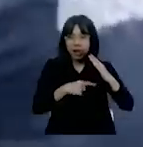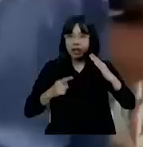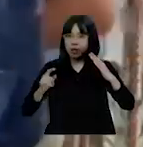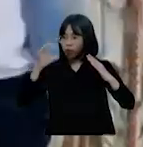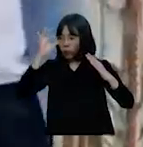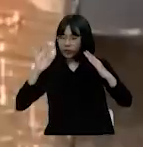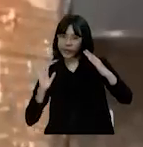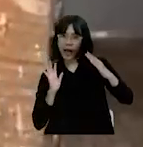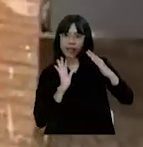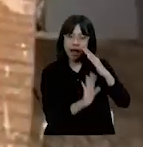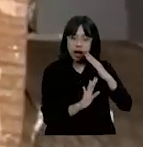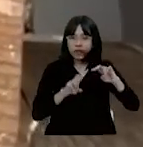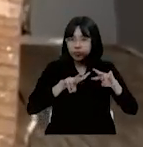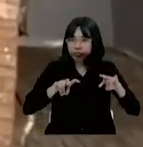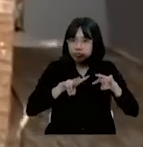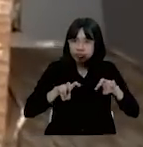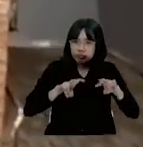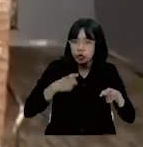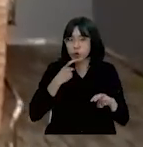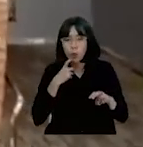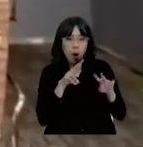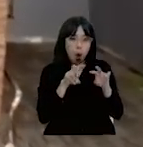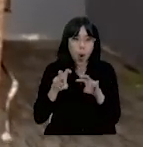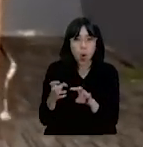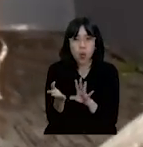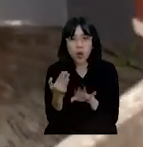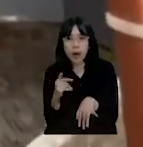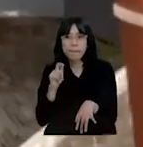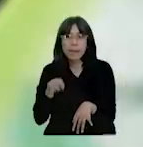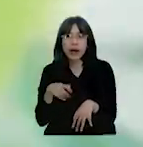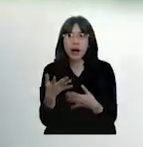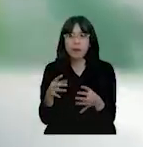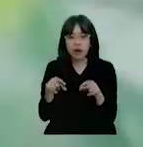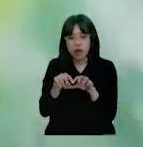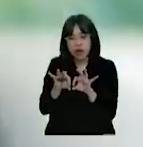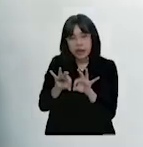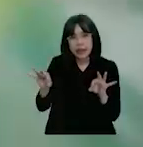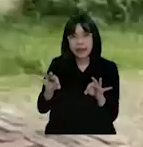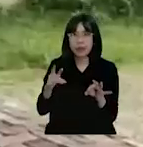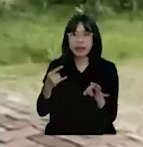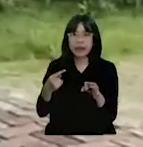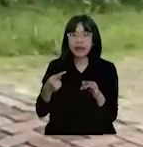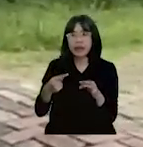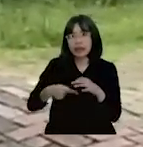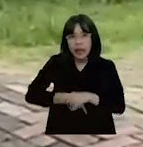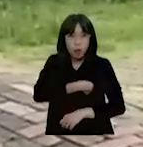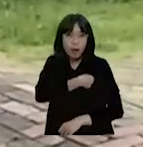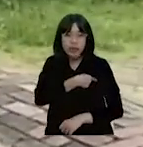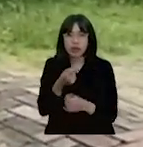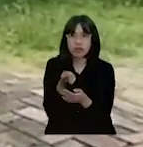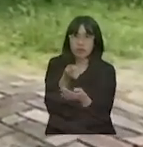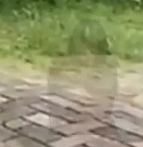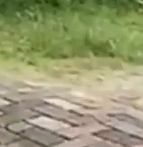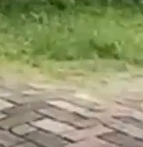Barat. Petugas melakukan olah TKP lanjutan dengan menggunakan humidity dan termometer. Petugas melakukan pemeriksaan suhu